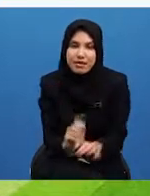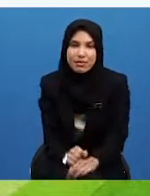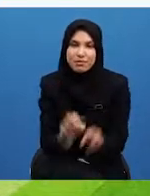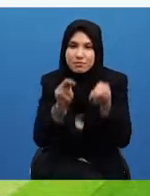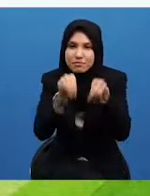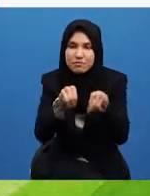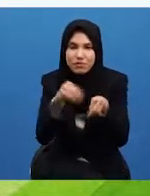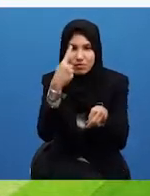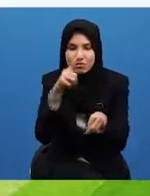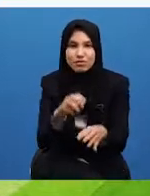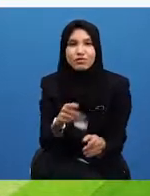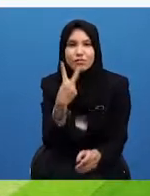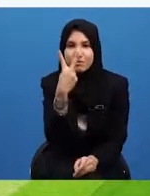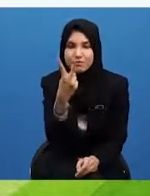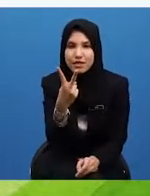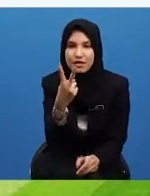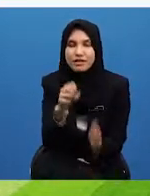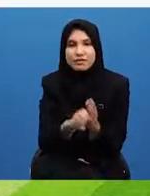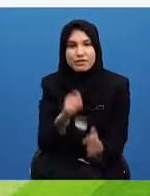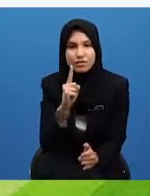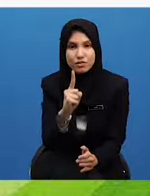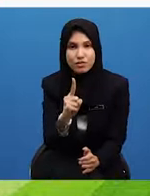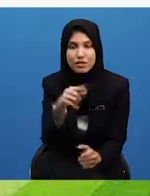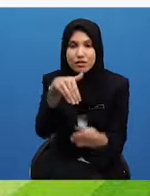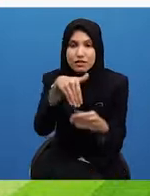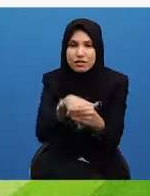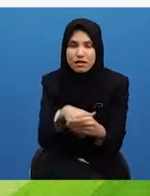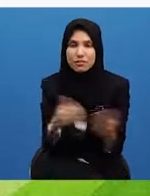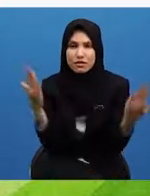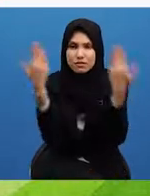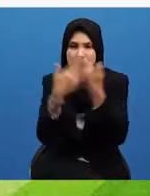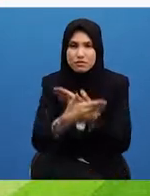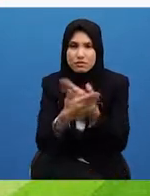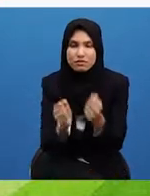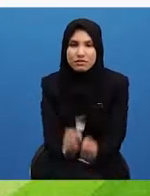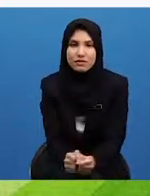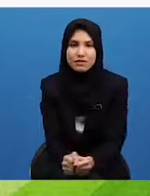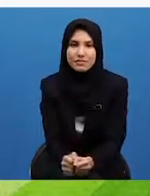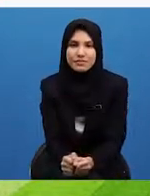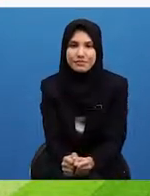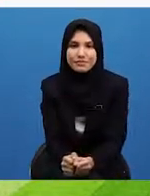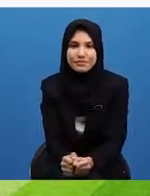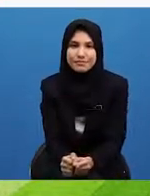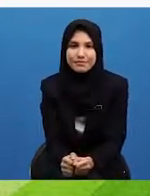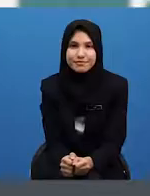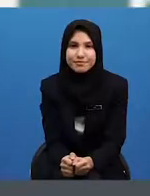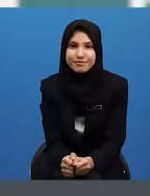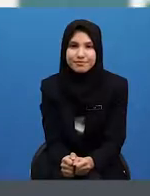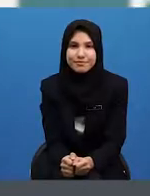untuk melihat sesuatu dalam keadaan suasana yang gelap